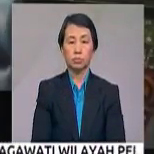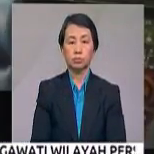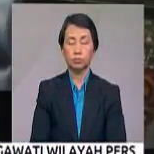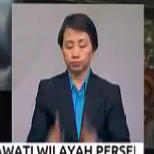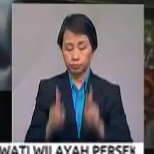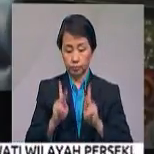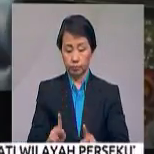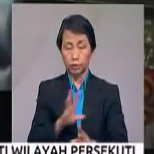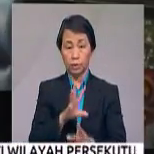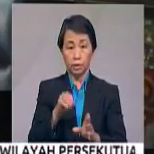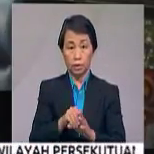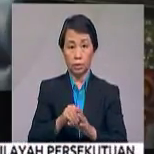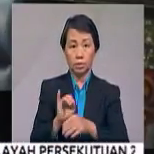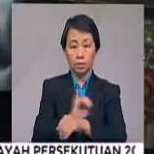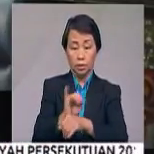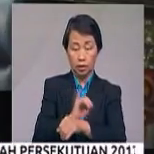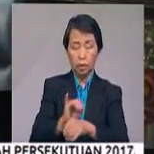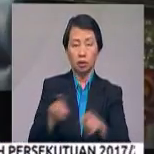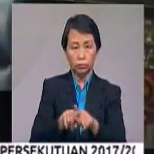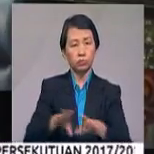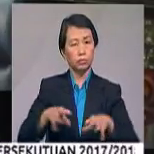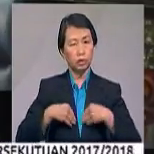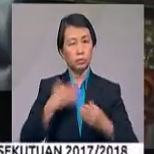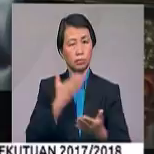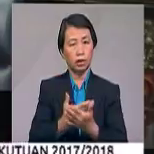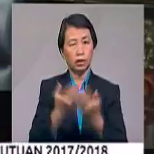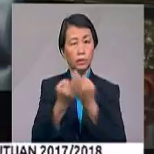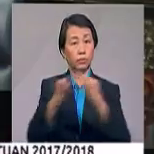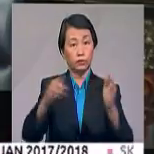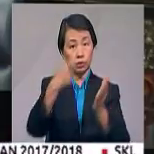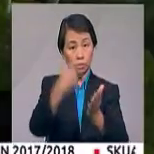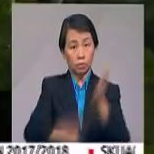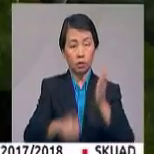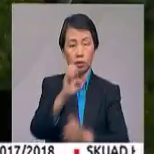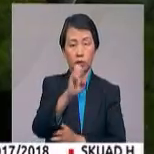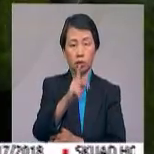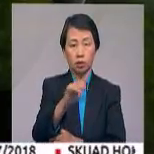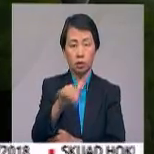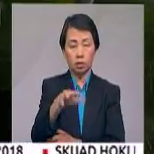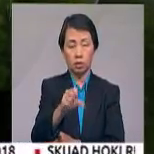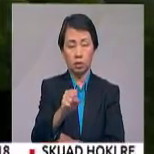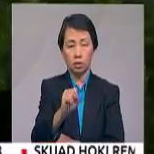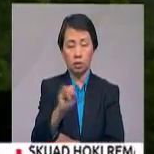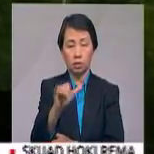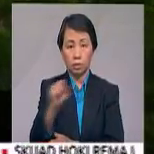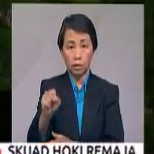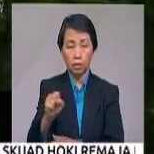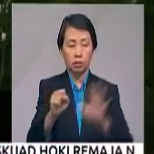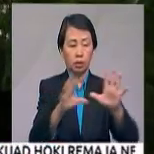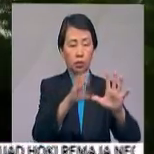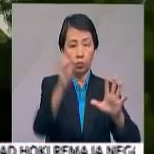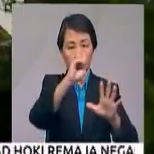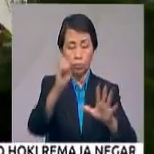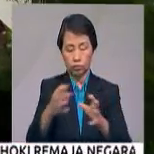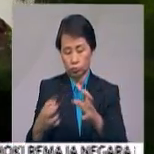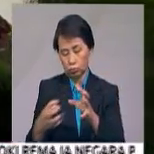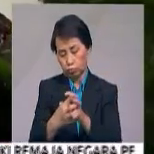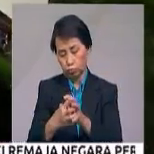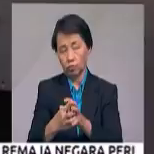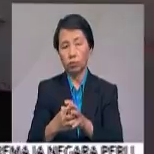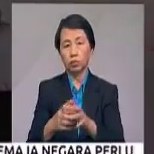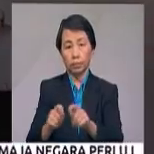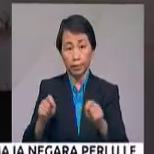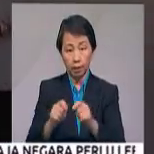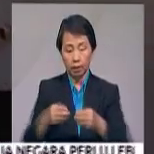Pihak terlibat dalam industri juga turut menyambut baik pengecualian duty excise 50% bagi kenderaan pemasangan tempatan